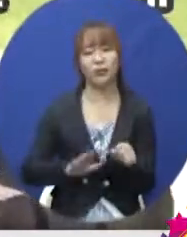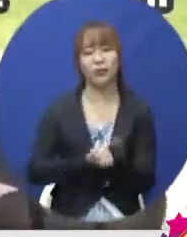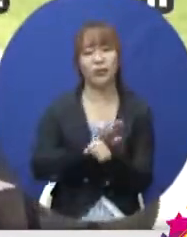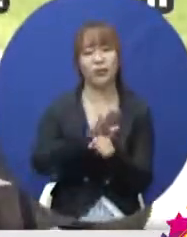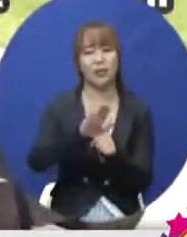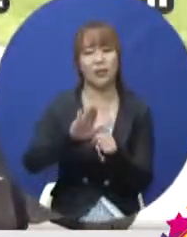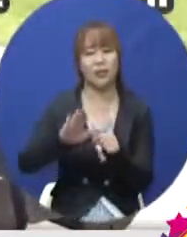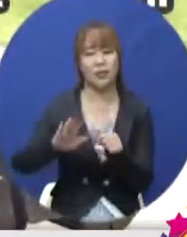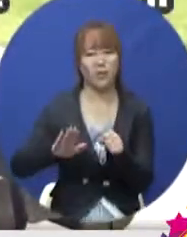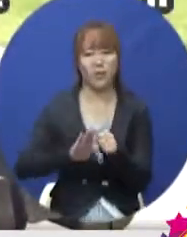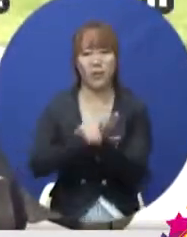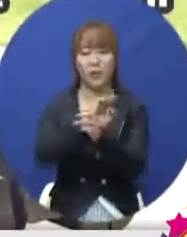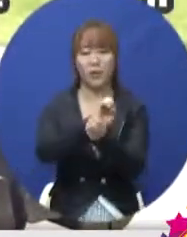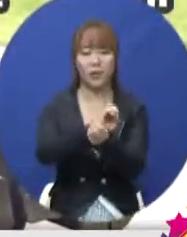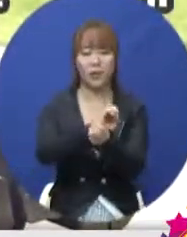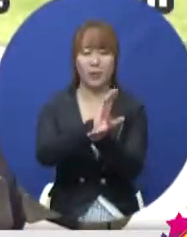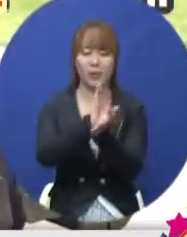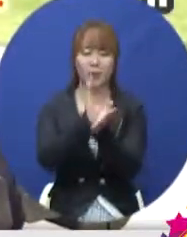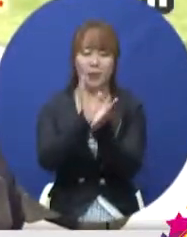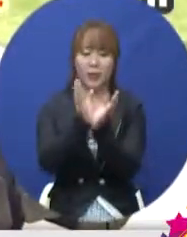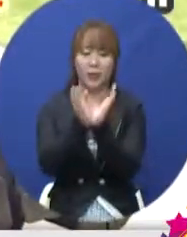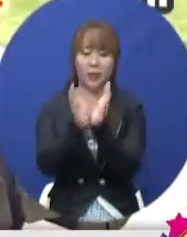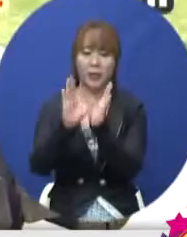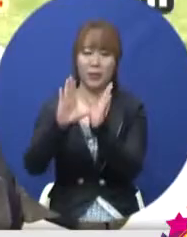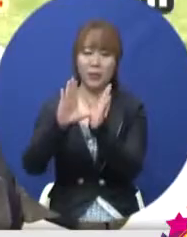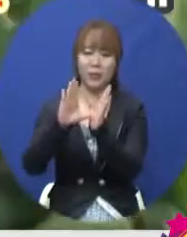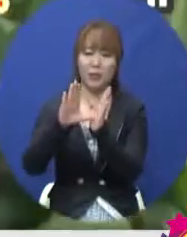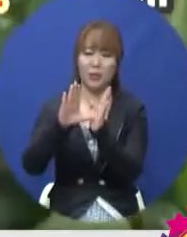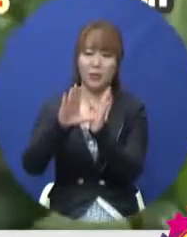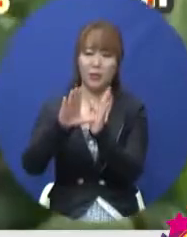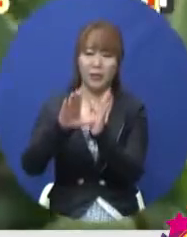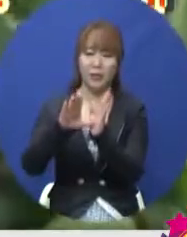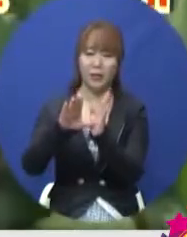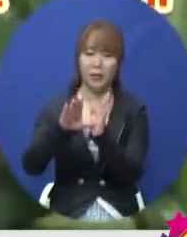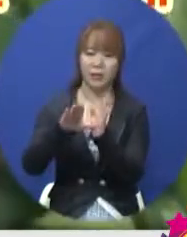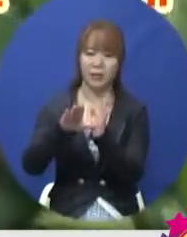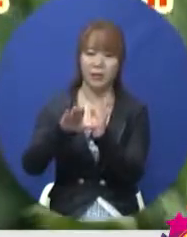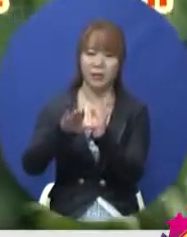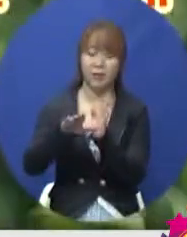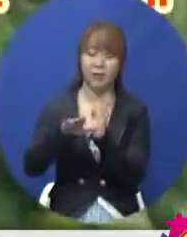우리 사랑 꽃 필 때